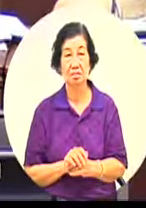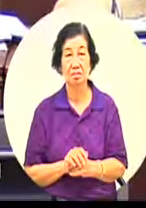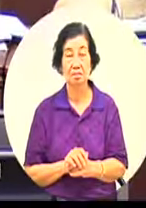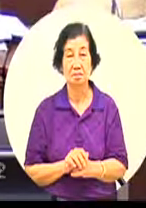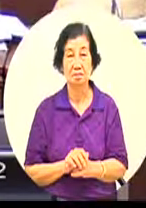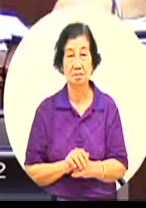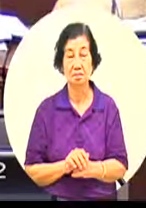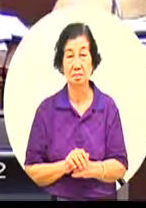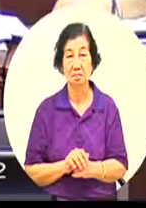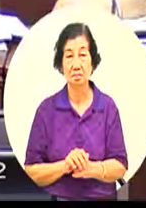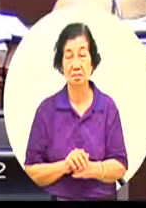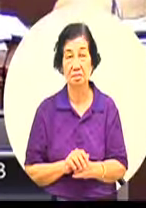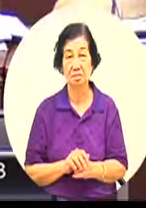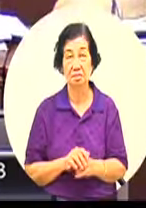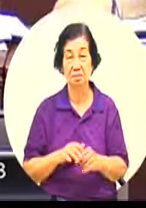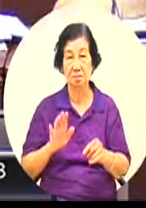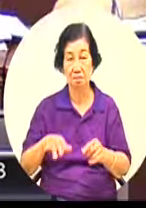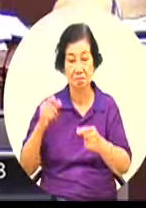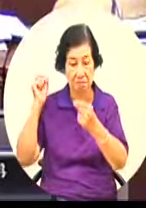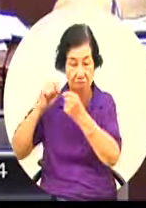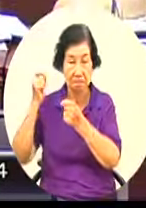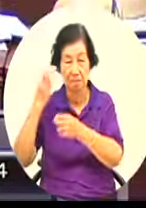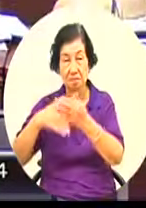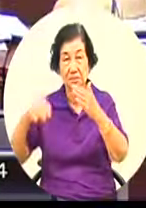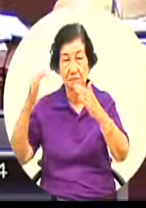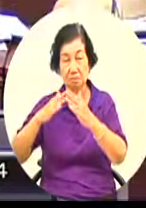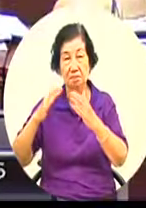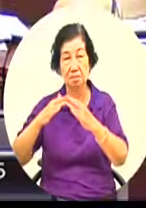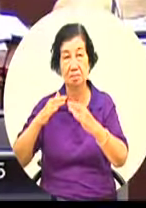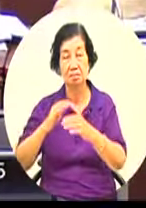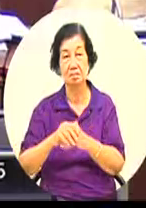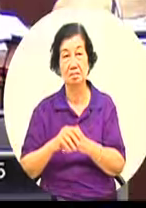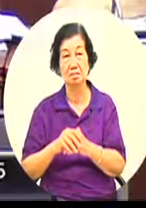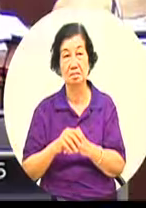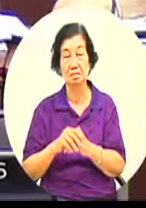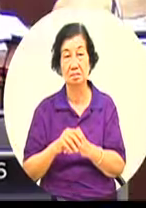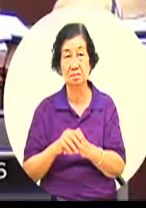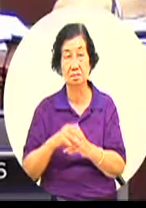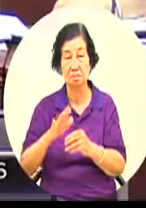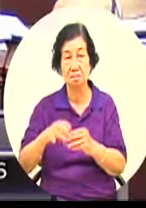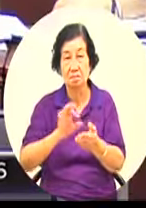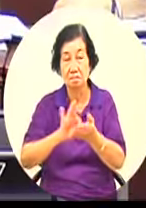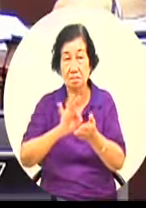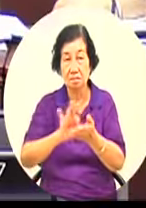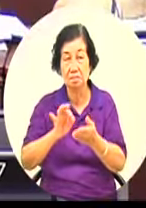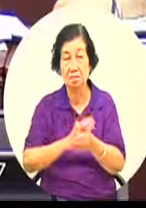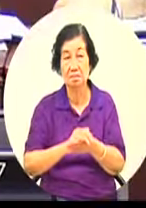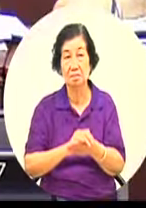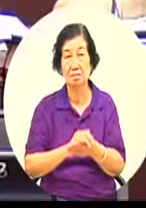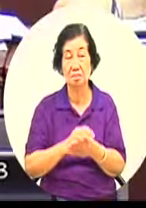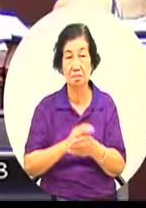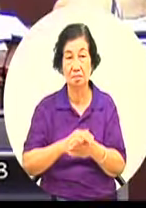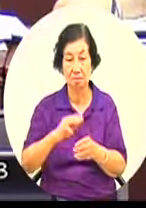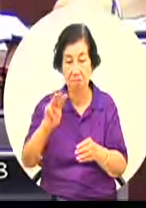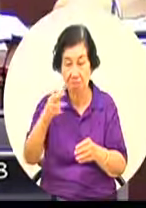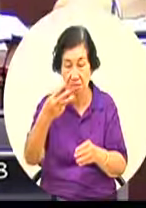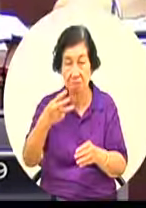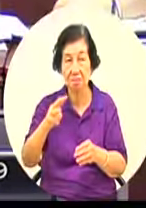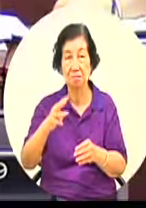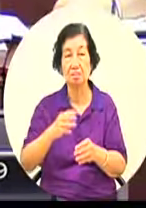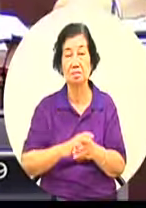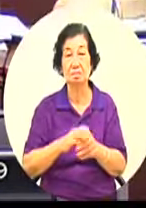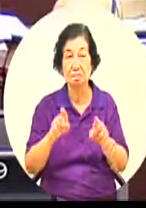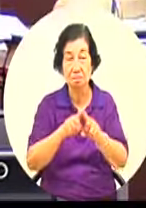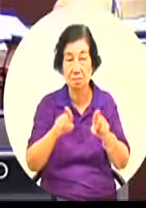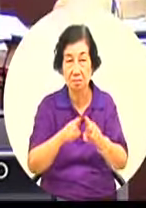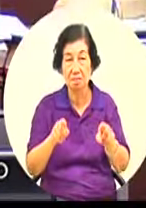来3年其实学校临近学校是在正成长哦。至于说这个图书馆的用地的面积，其实看起来是不到300坪，它有没有可能在